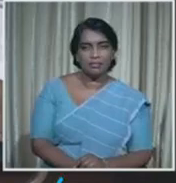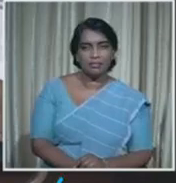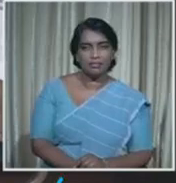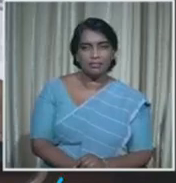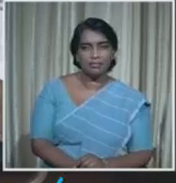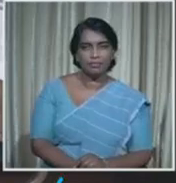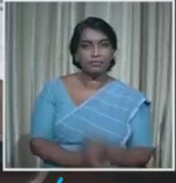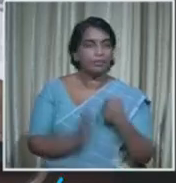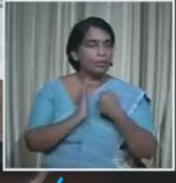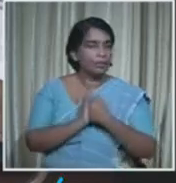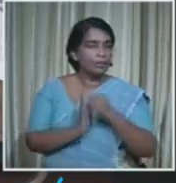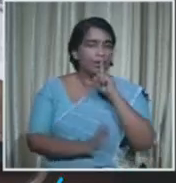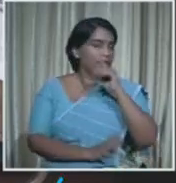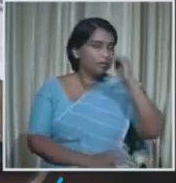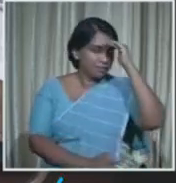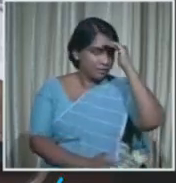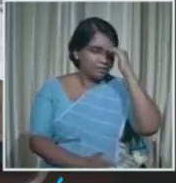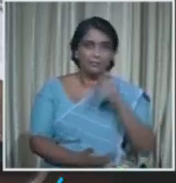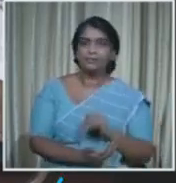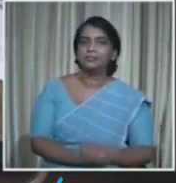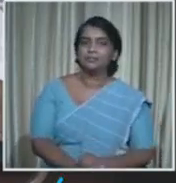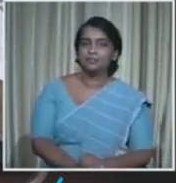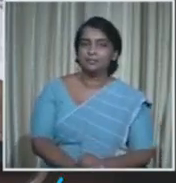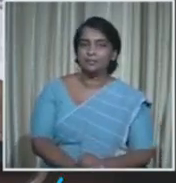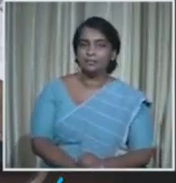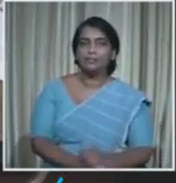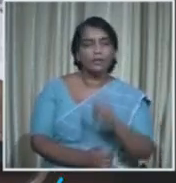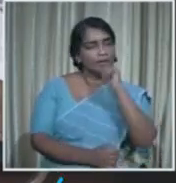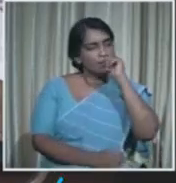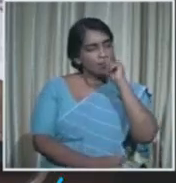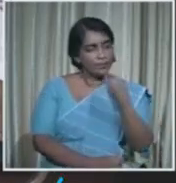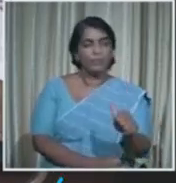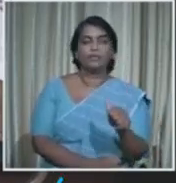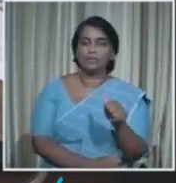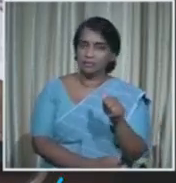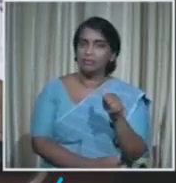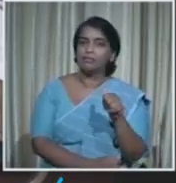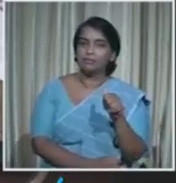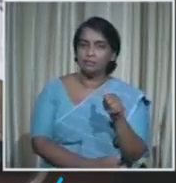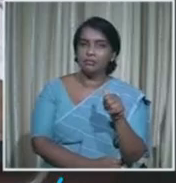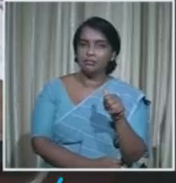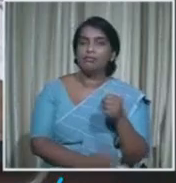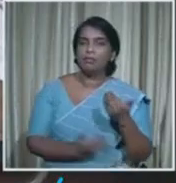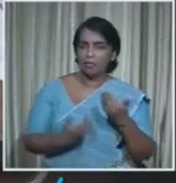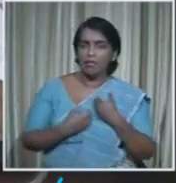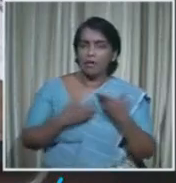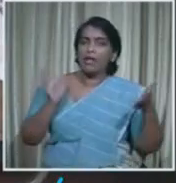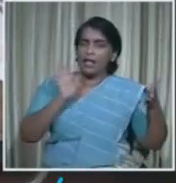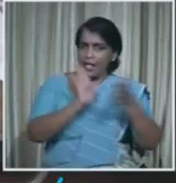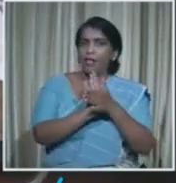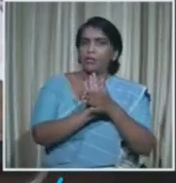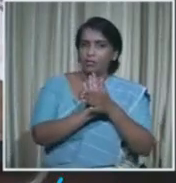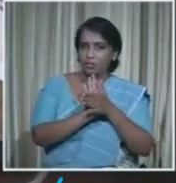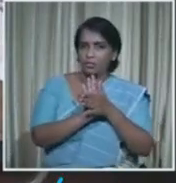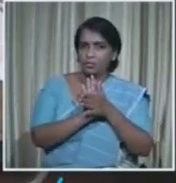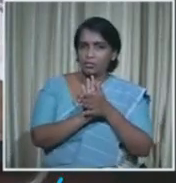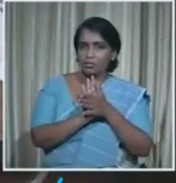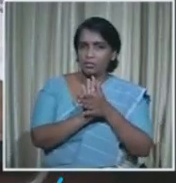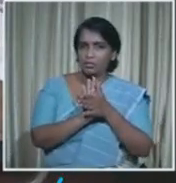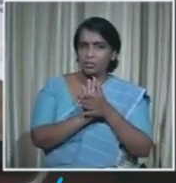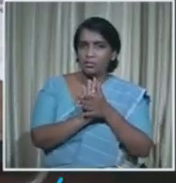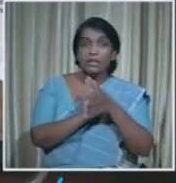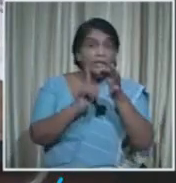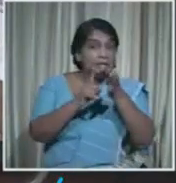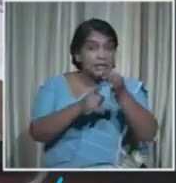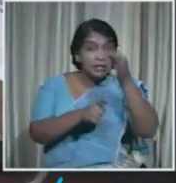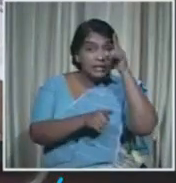ගරු කතානායකතුමනි බොහොම පැහැදිලිව අපි එකතු වෙන්නට ඕන මේ